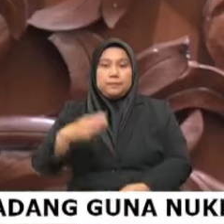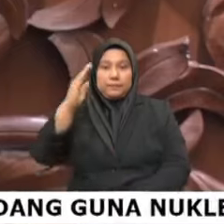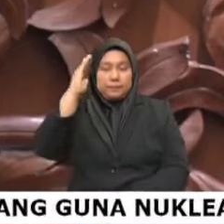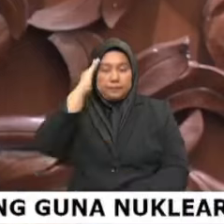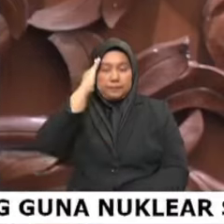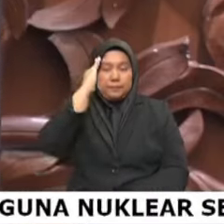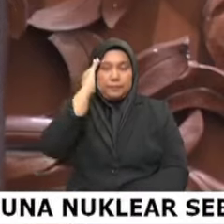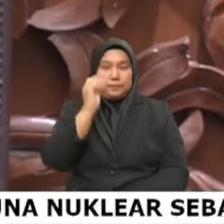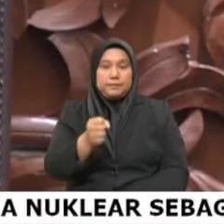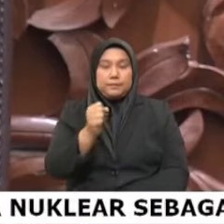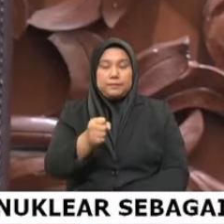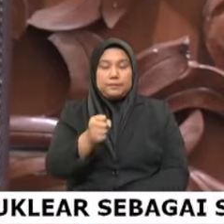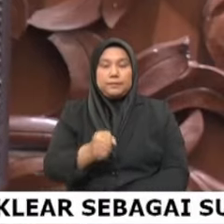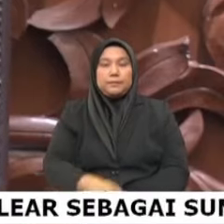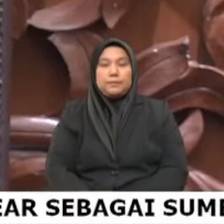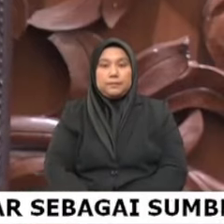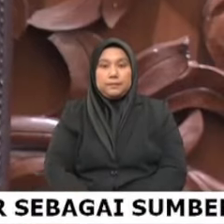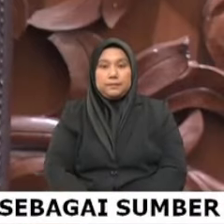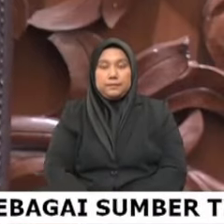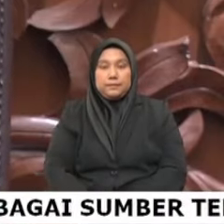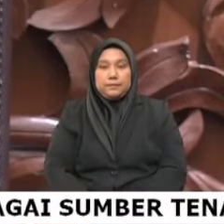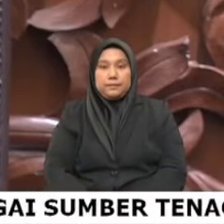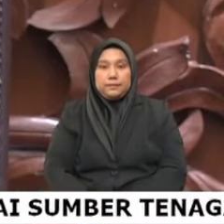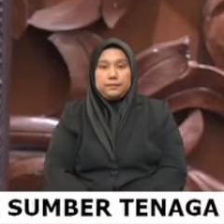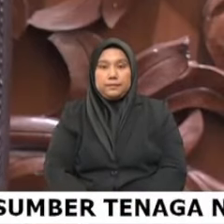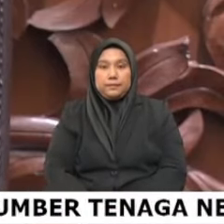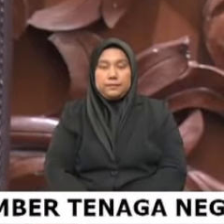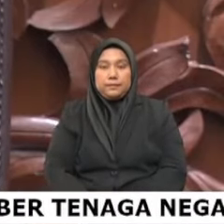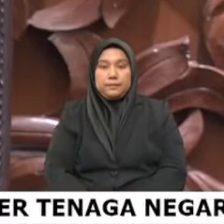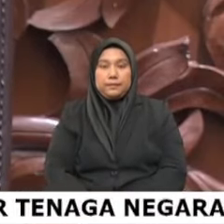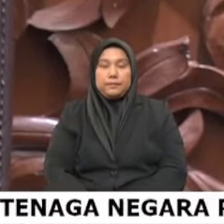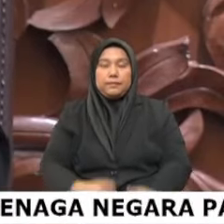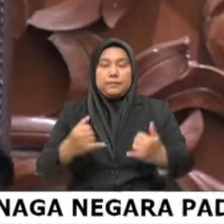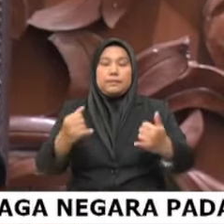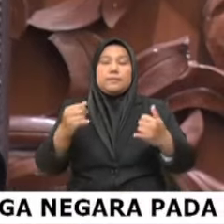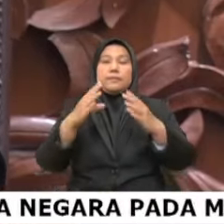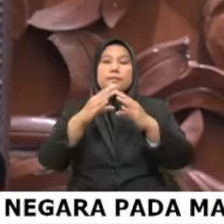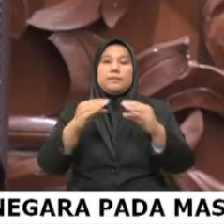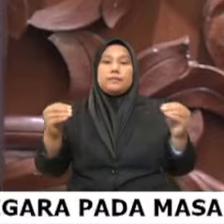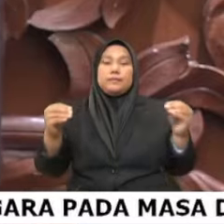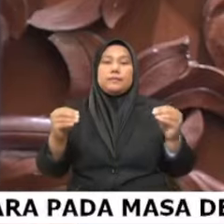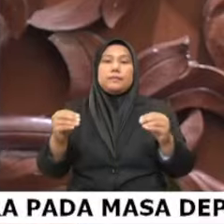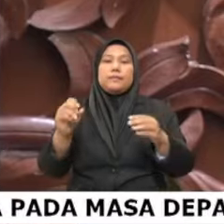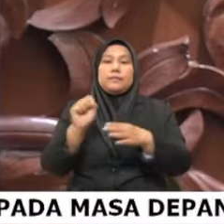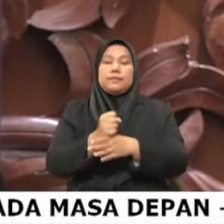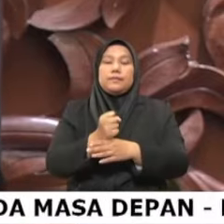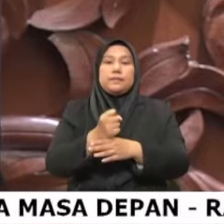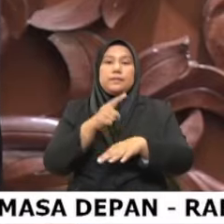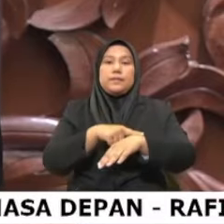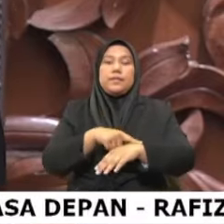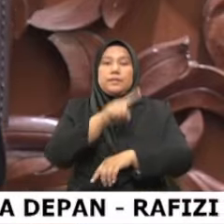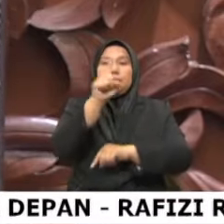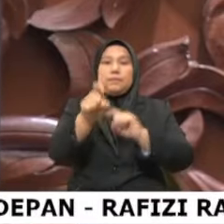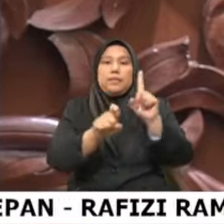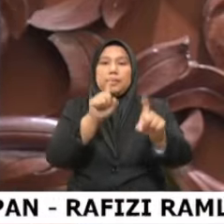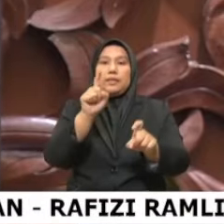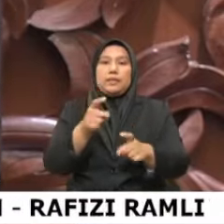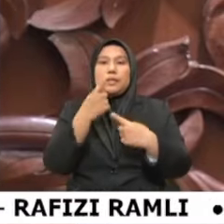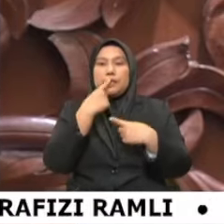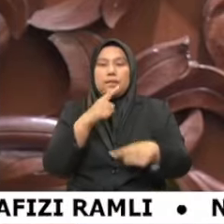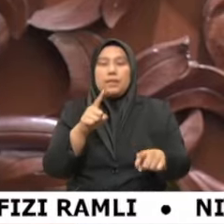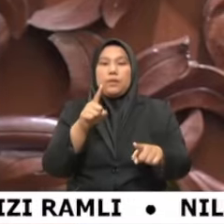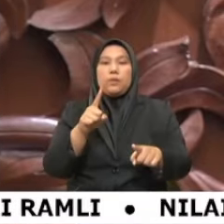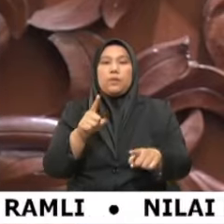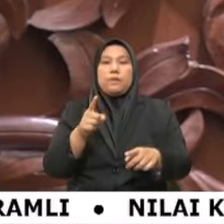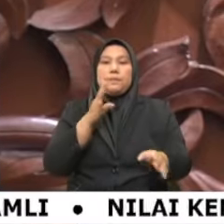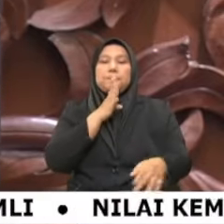Assalamualaikum warahmatullahi wabarakatuh. Sekarang tak malas sesi untuk waktu pertanyaan-pertanyaan bagi jawab lisan.